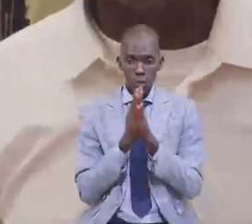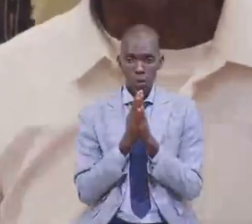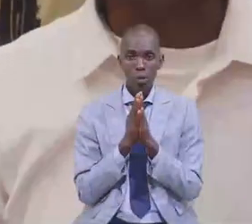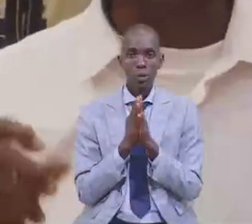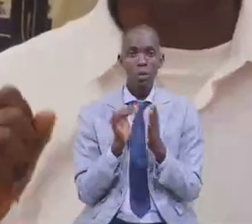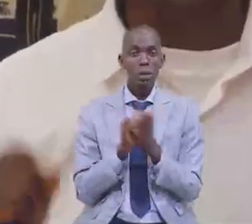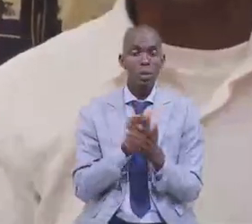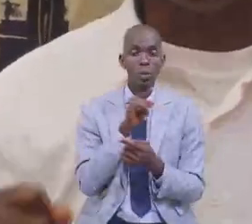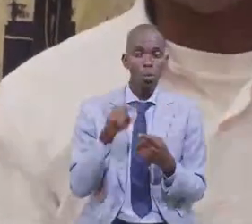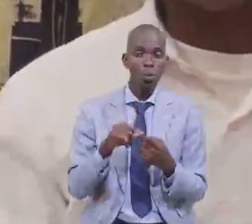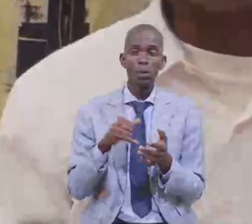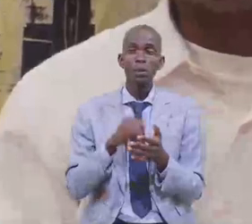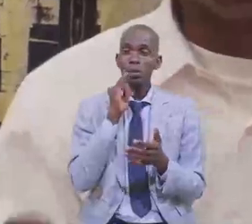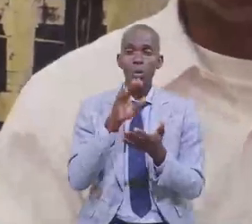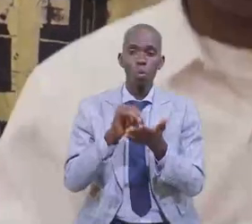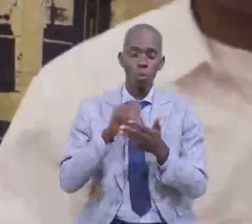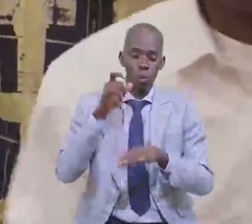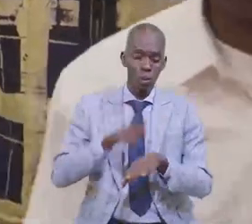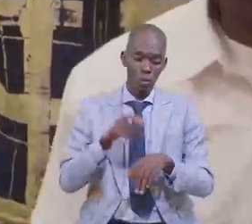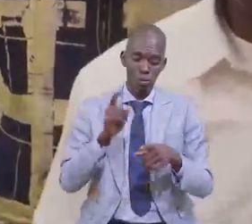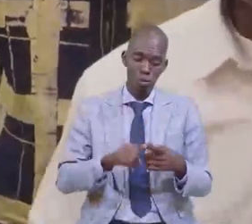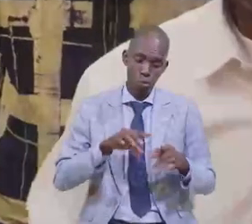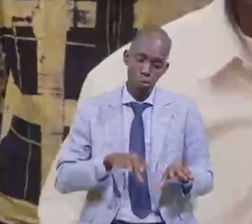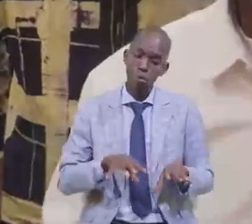Priez que lorsque votre heure sonnera